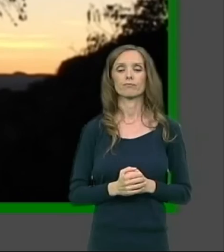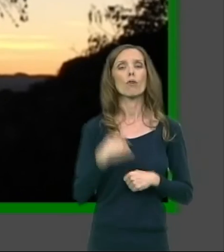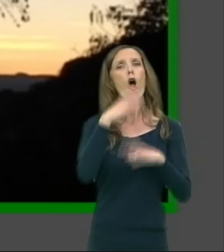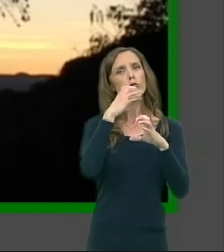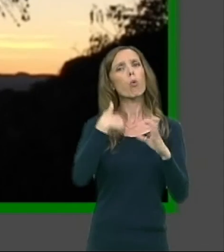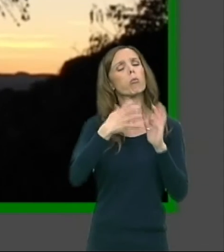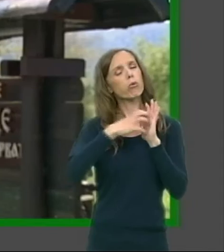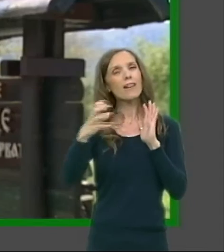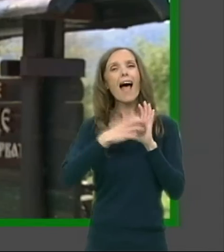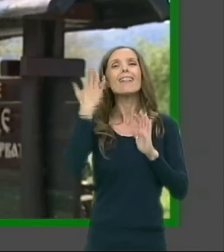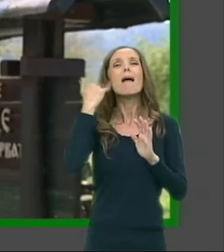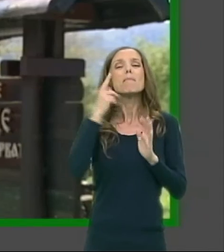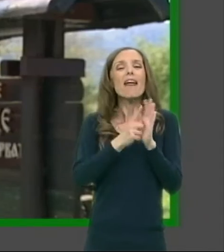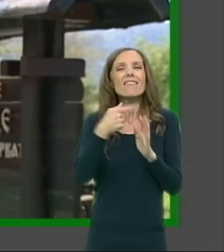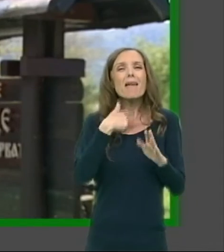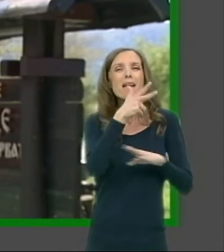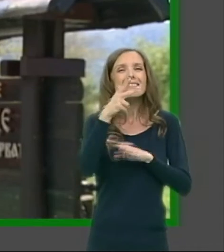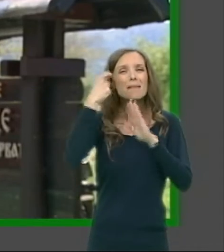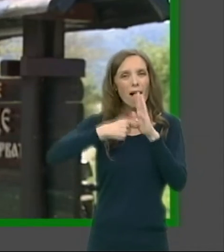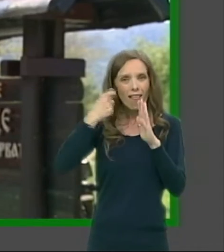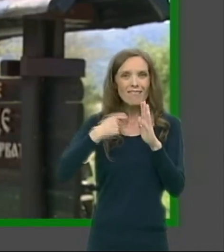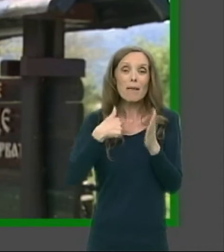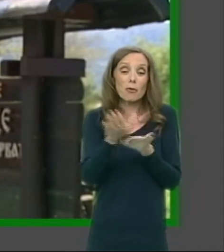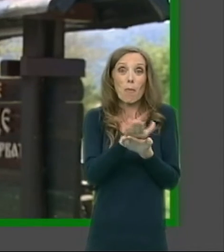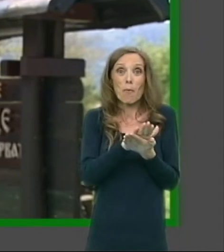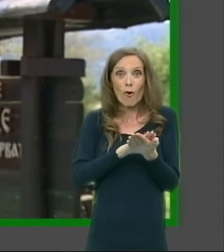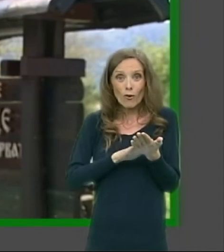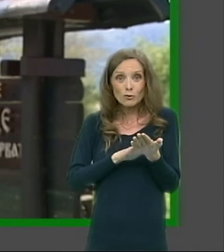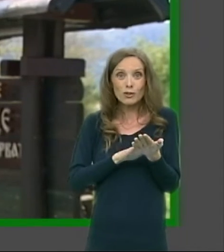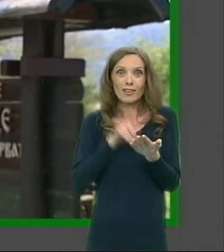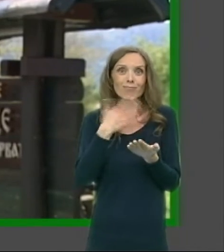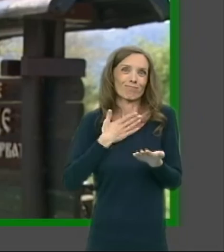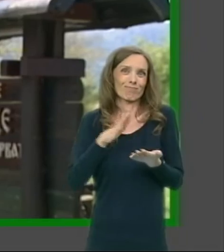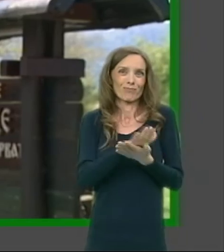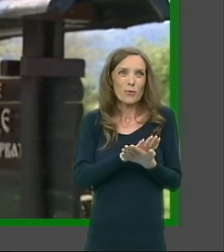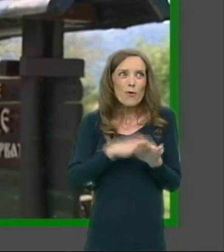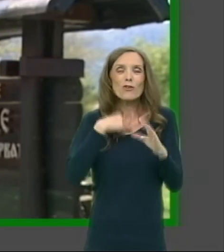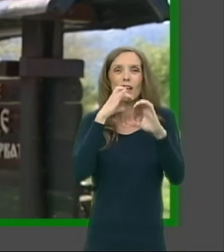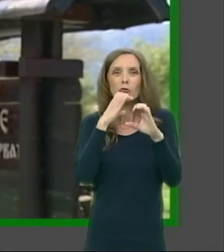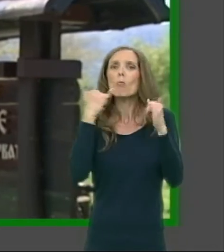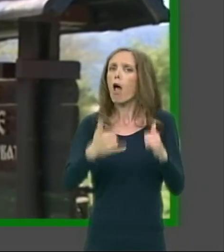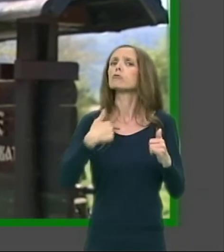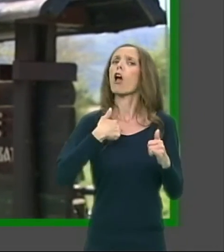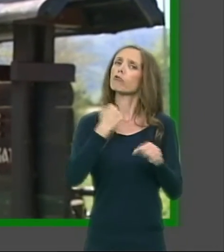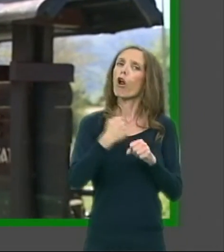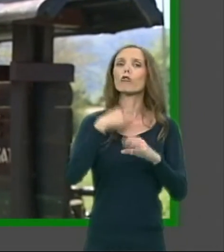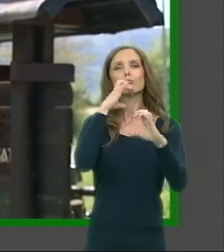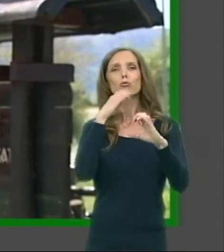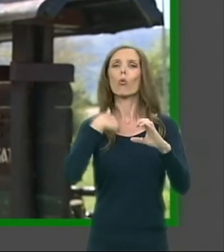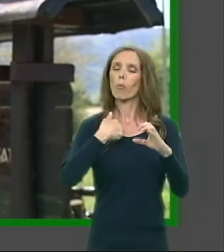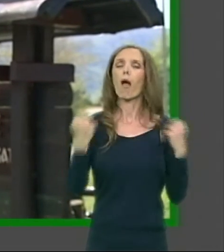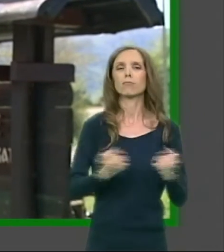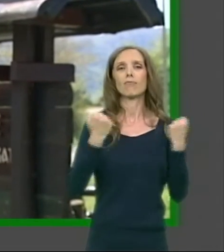Drugi dan danas sviram, tad mi je bio početak kad smo snimali taj film, to je bio neki moj početak, sad radim to aktivno,